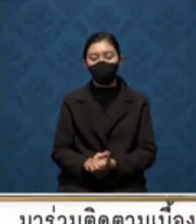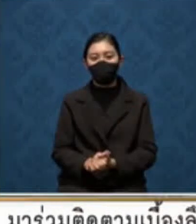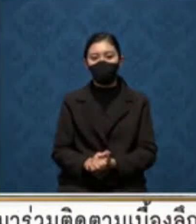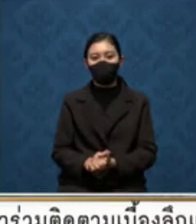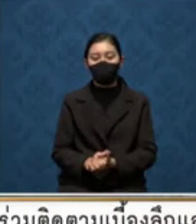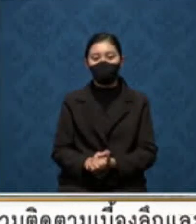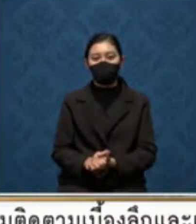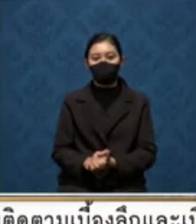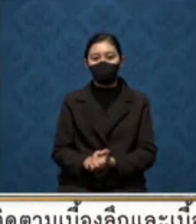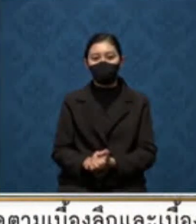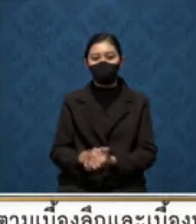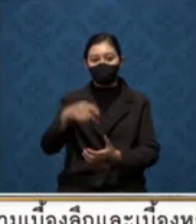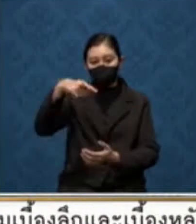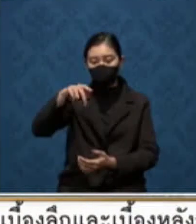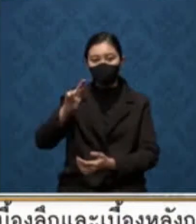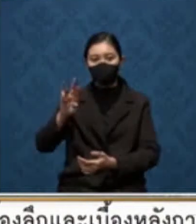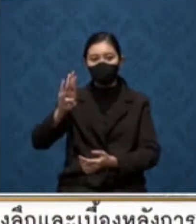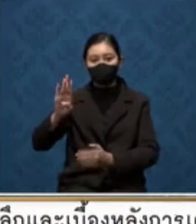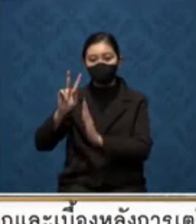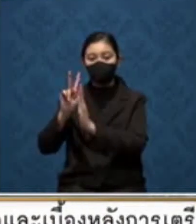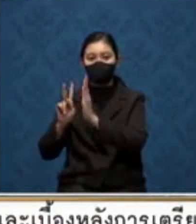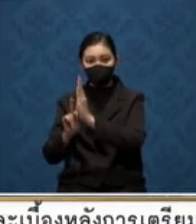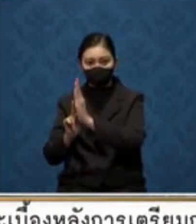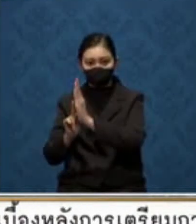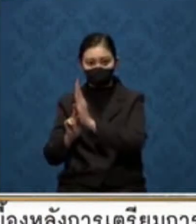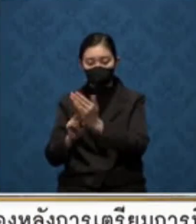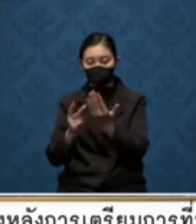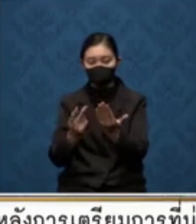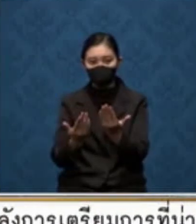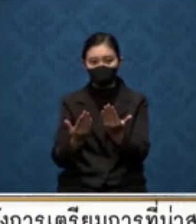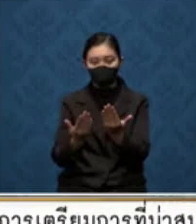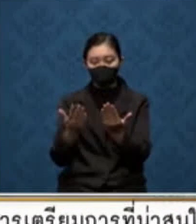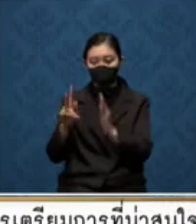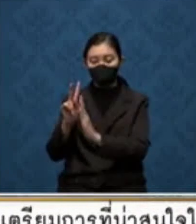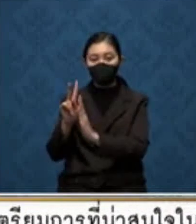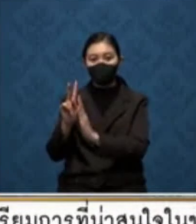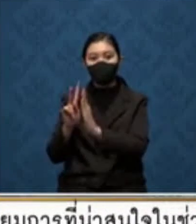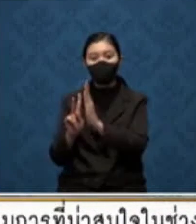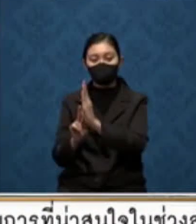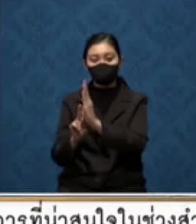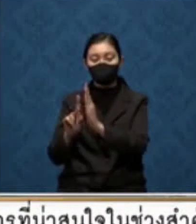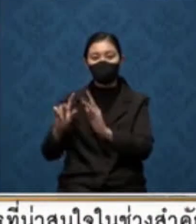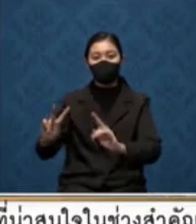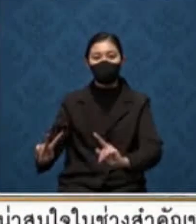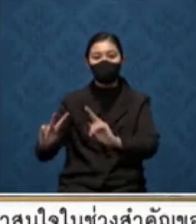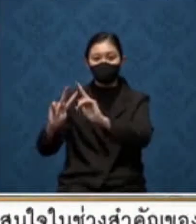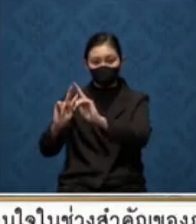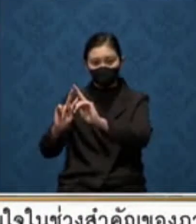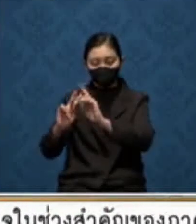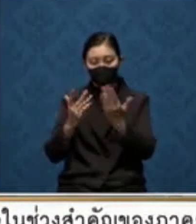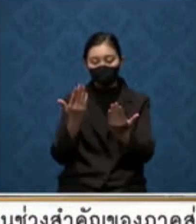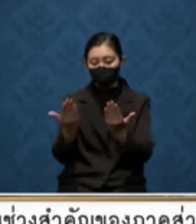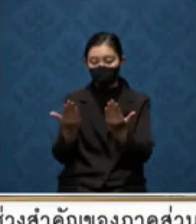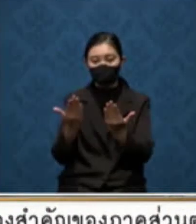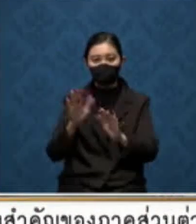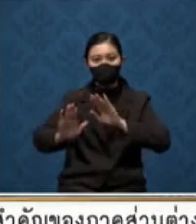้ชนะกประกวดเปนาทั้ที่ปuyaลิสucher Munตเกี่ยว ห้องกงชนะคู่แ่งจากกทงออส